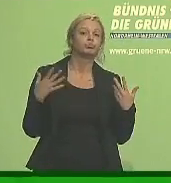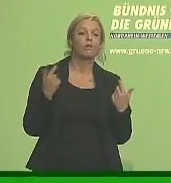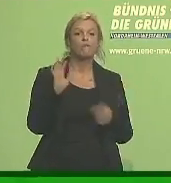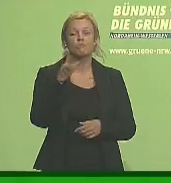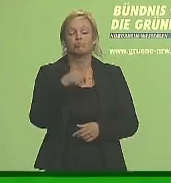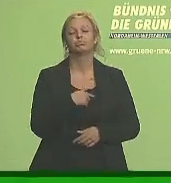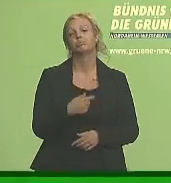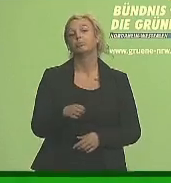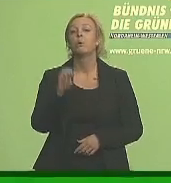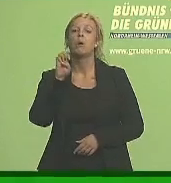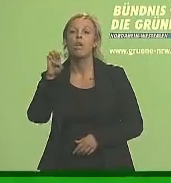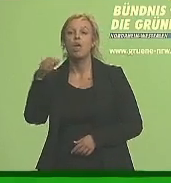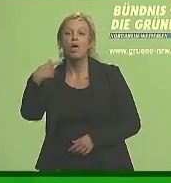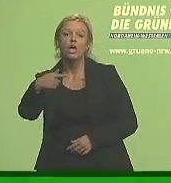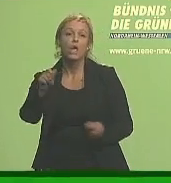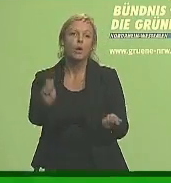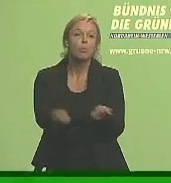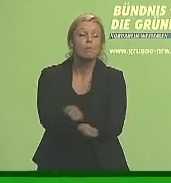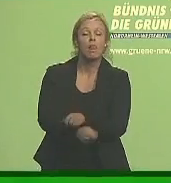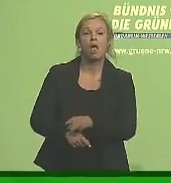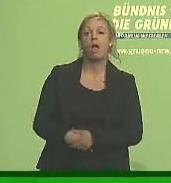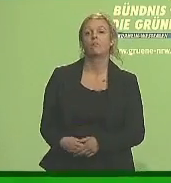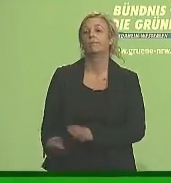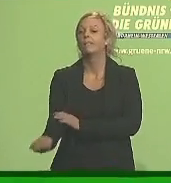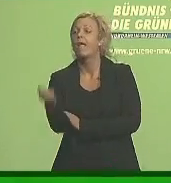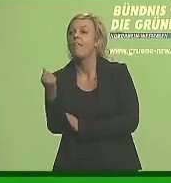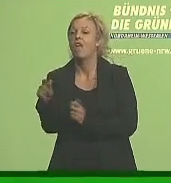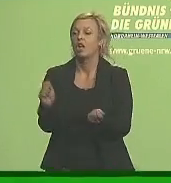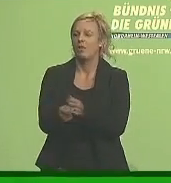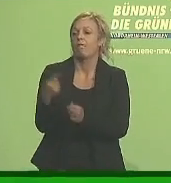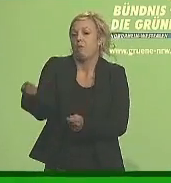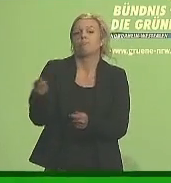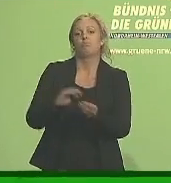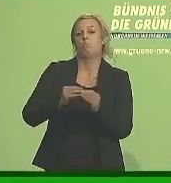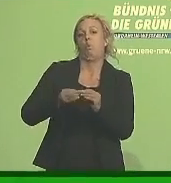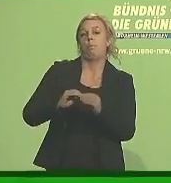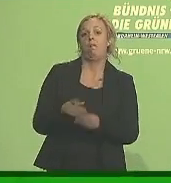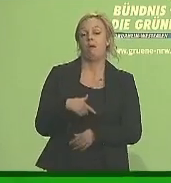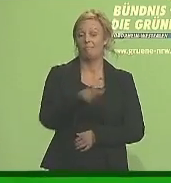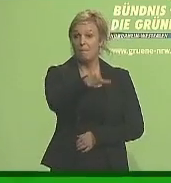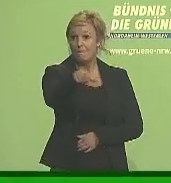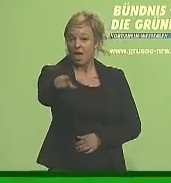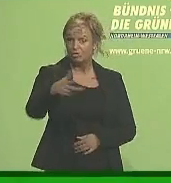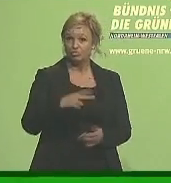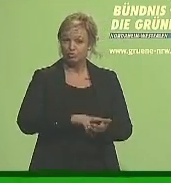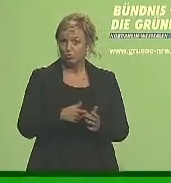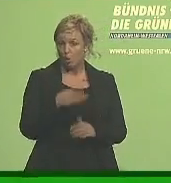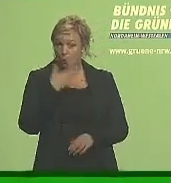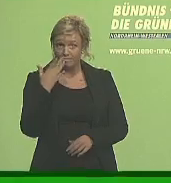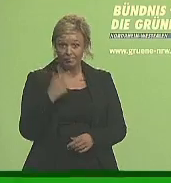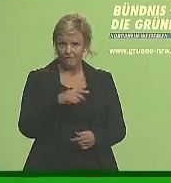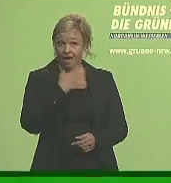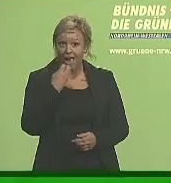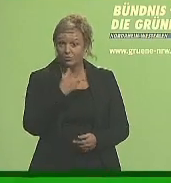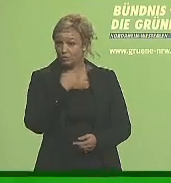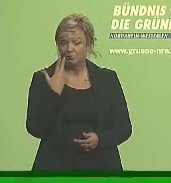der EEG-Umlage, das liegt an der Energiewende. Und was aus diesen Menschen wird, die dann keinen Strom und keine Heizung haben, ist denen